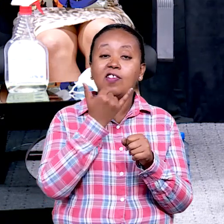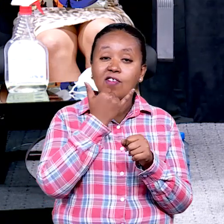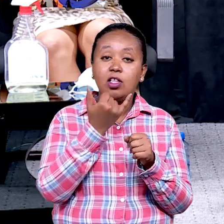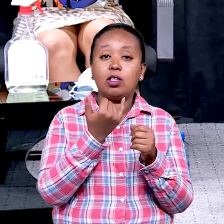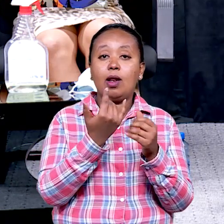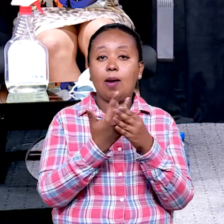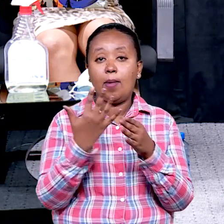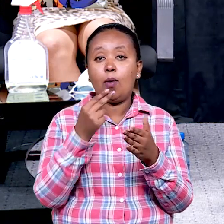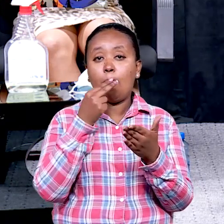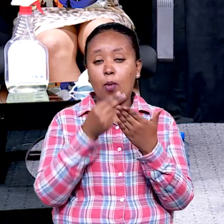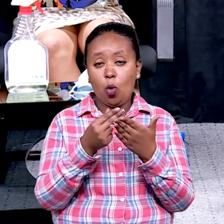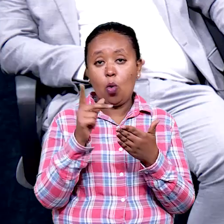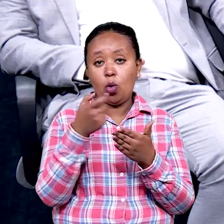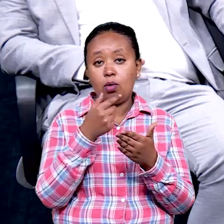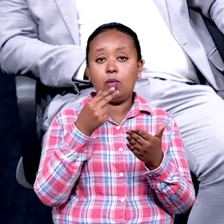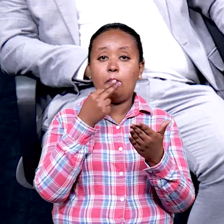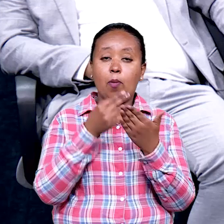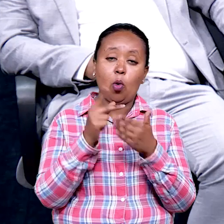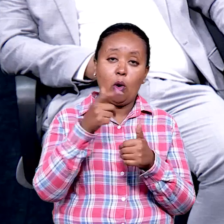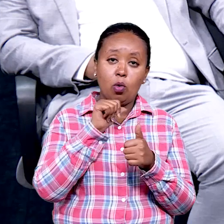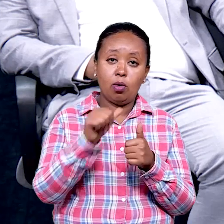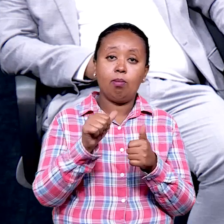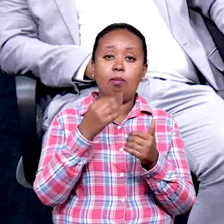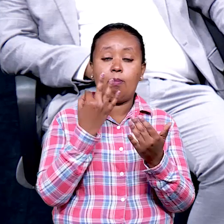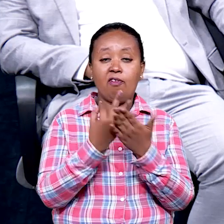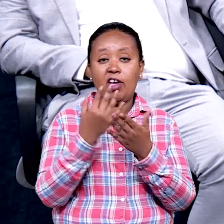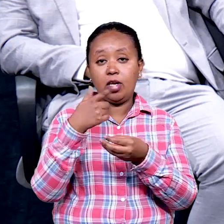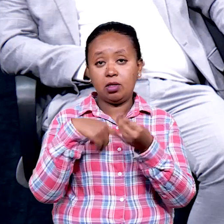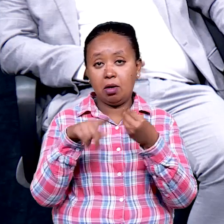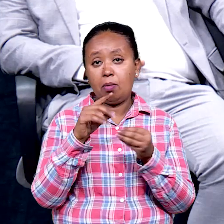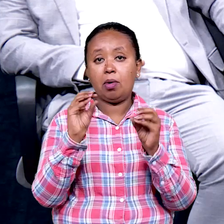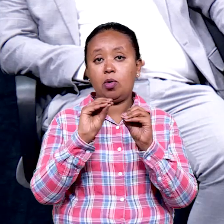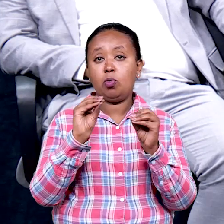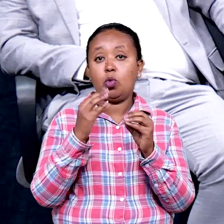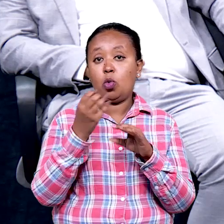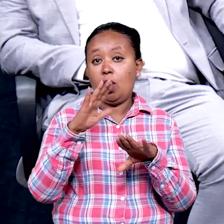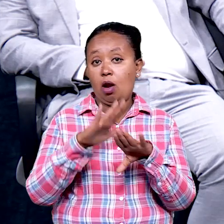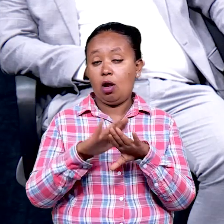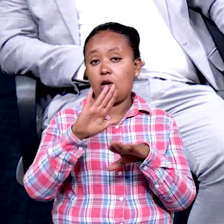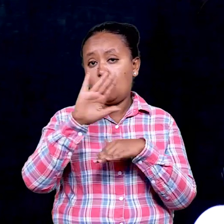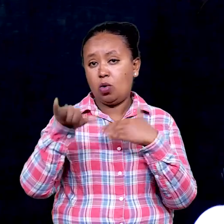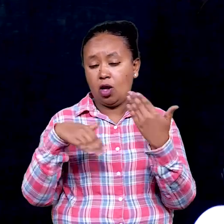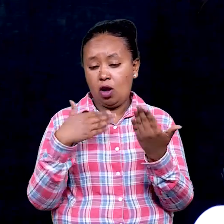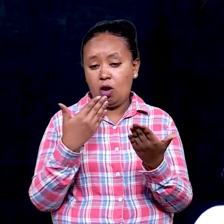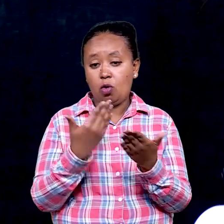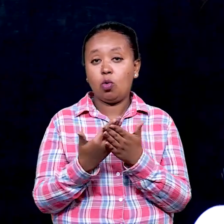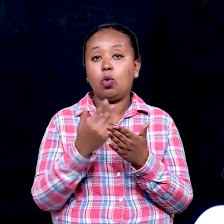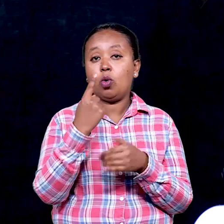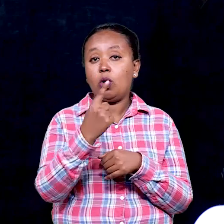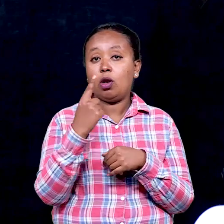ጥፋት፣ በጎም ይሁን በጎ ያልሆኑ ነገሮች፣ በፋይናንስ ኤሪያ ይሁን በምንም ጉዳይ ላይ እያንዳንዱ